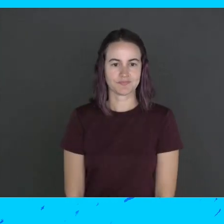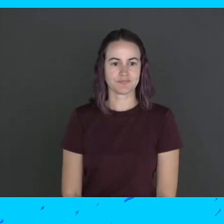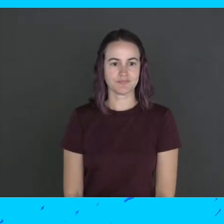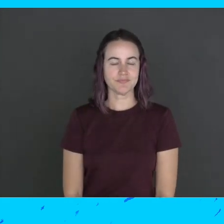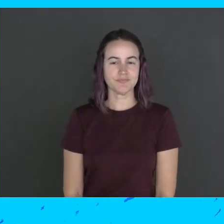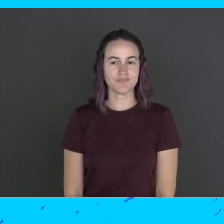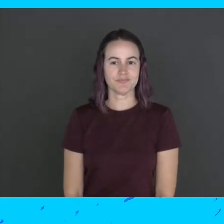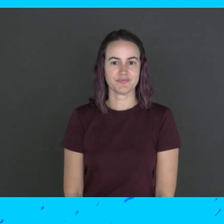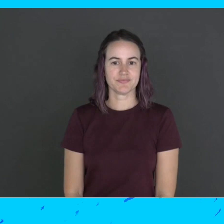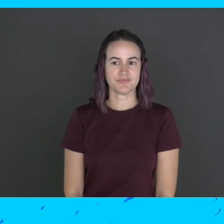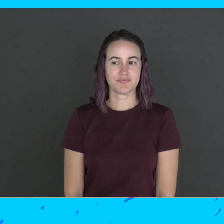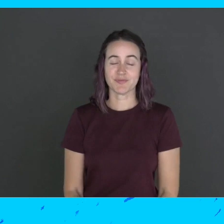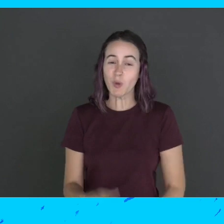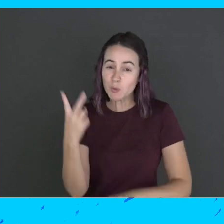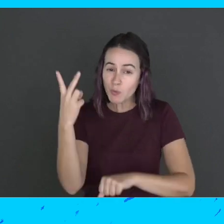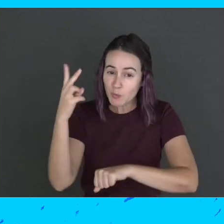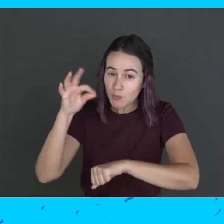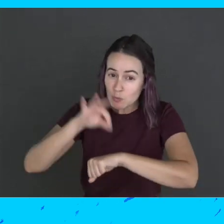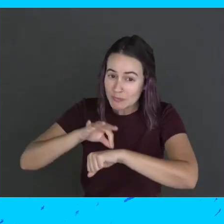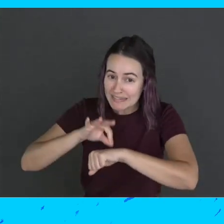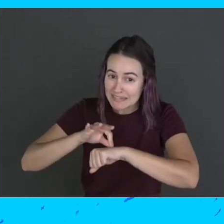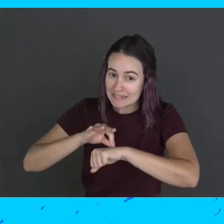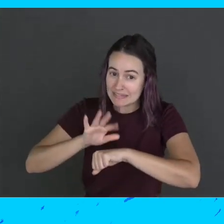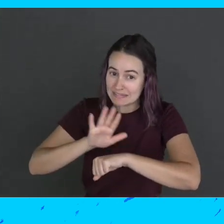en deux minutes, je voudrais savoir